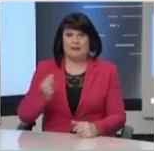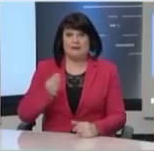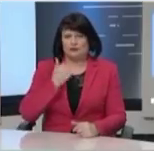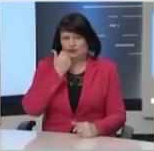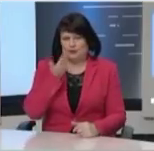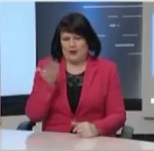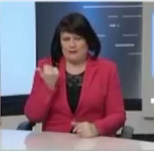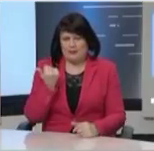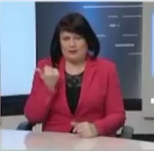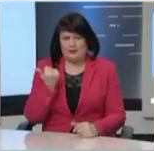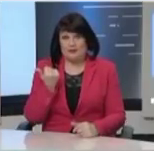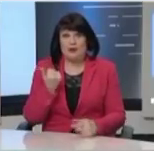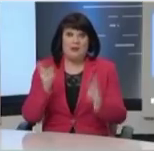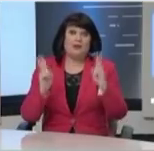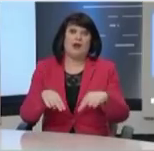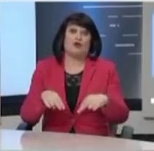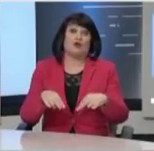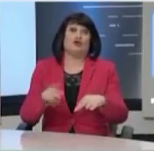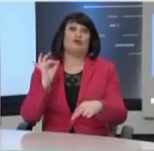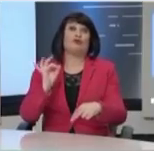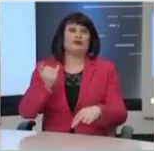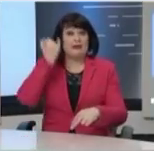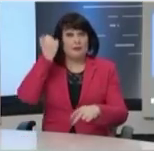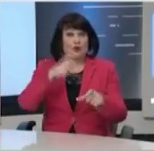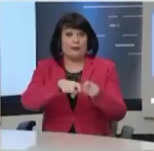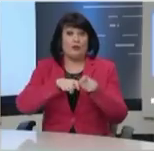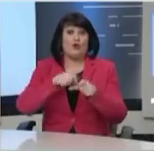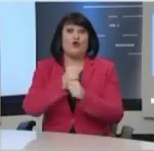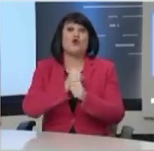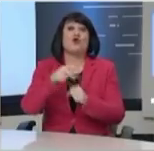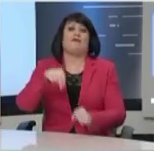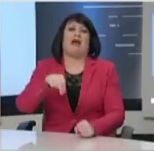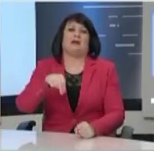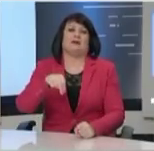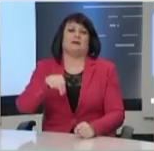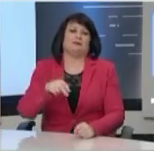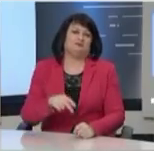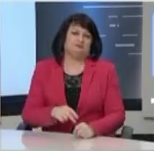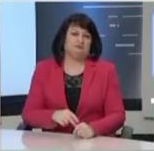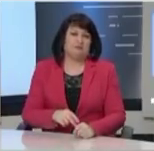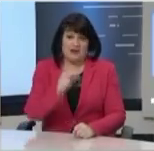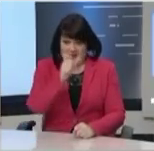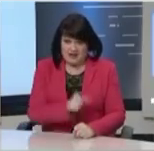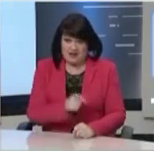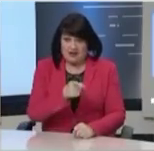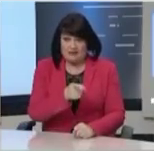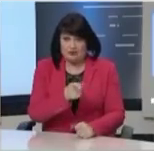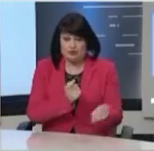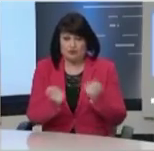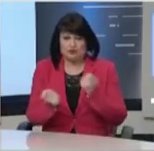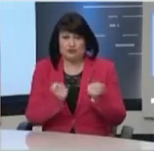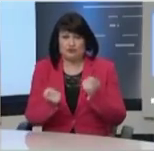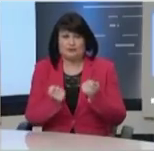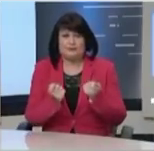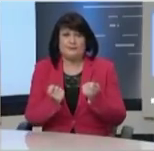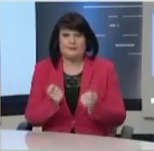ντροπή, ότι δεν το γνωρίζετε ποιος είναι. Ο άνθρωπος που δεν γνωρίζετε λοιπόν ποιος είναι, είναι αυτός που διοργάνωνε